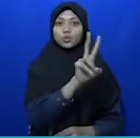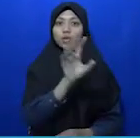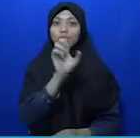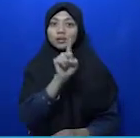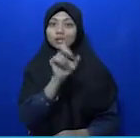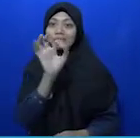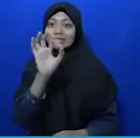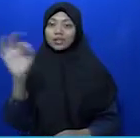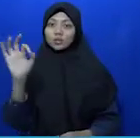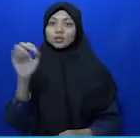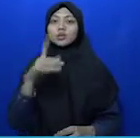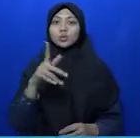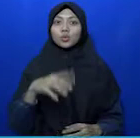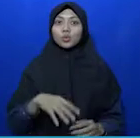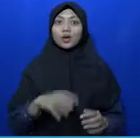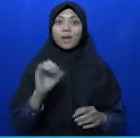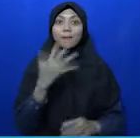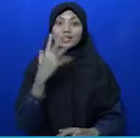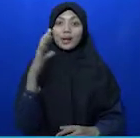kan proyeksi 2041.